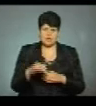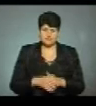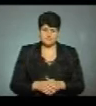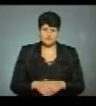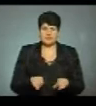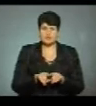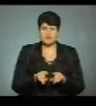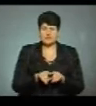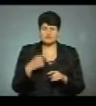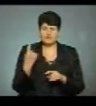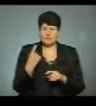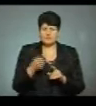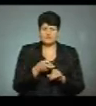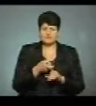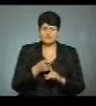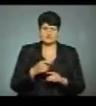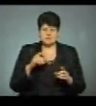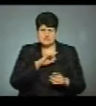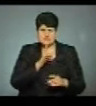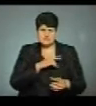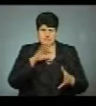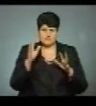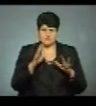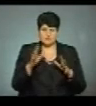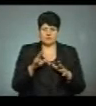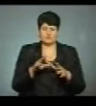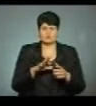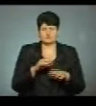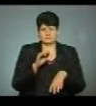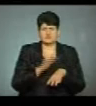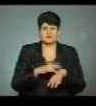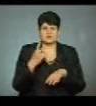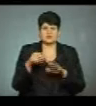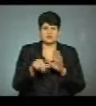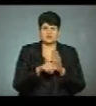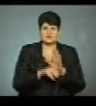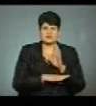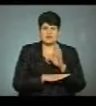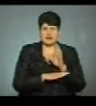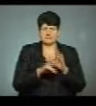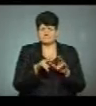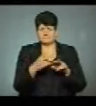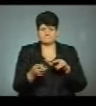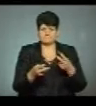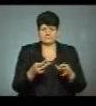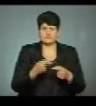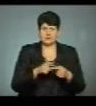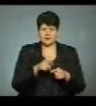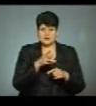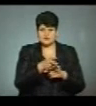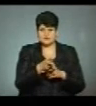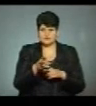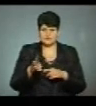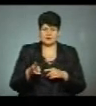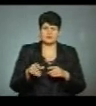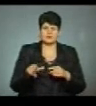Сергія Даніліна, в області через пориви вітру зафіксували падіння 26 дерев на проїжджу частину. Зокрема, це кадри патрульної поліції Тернополя з